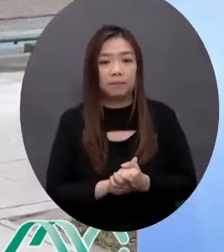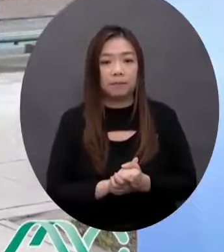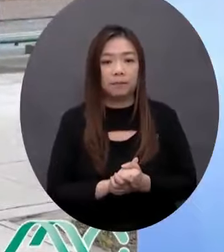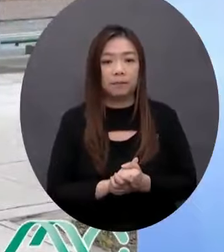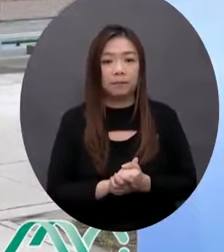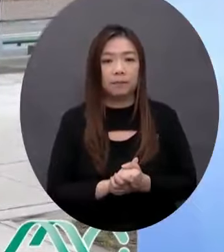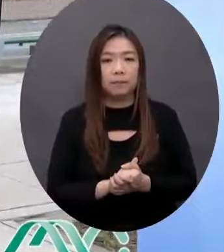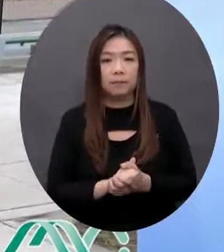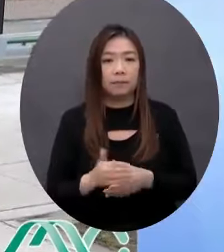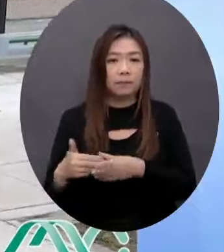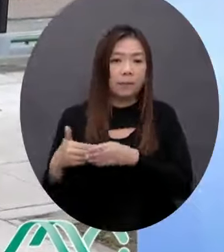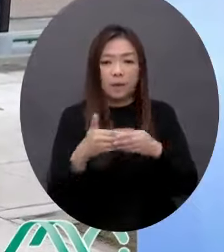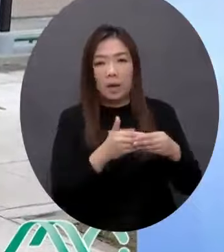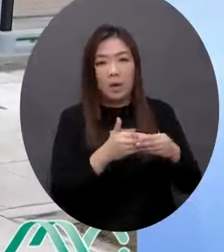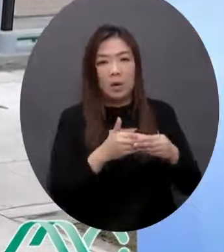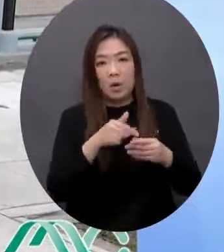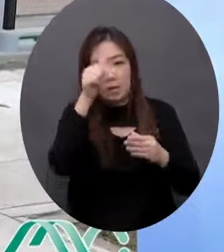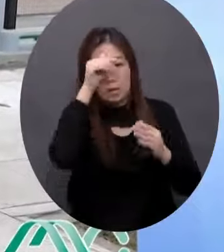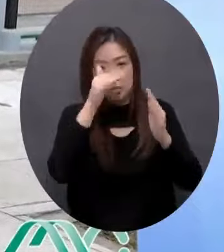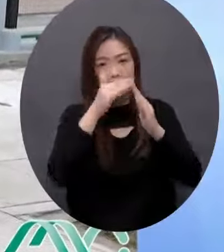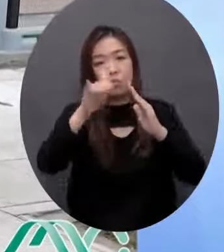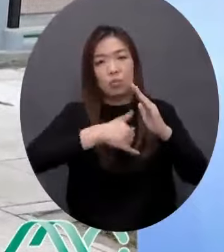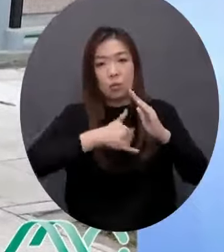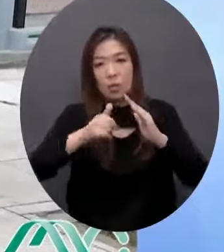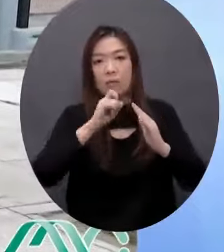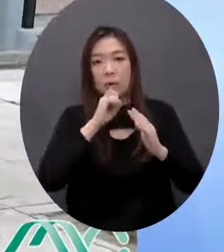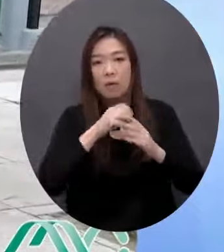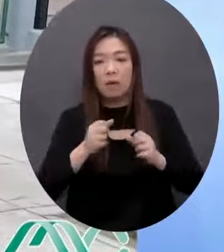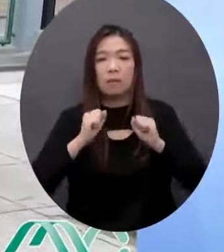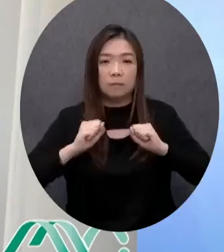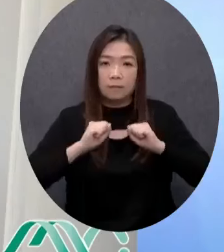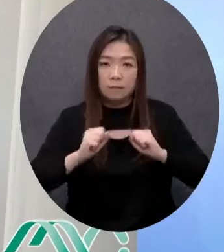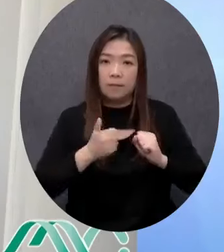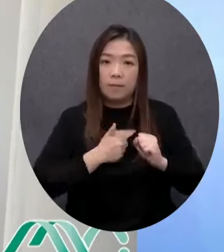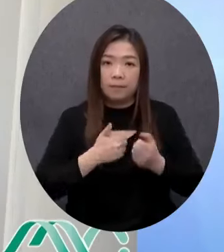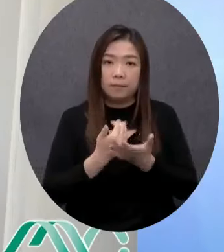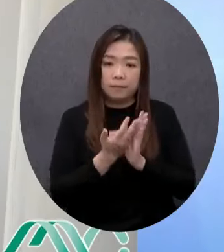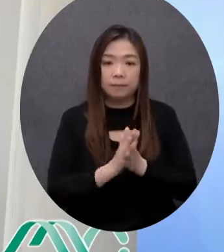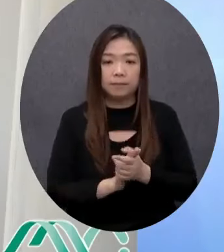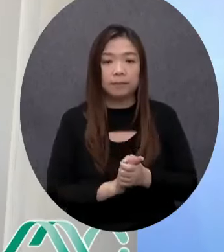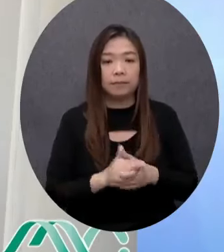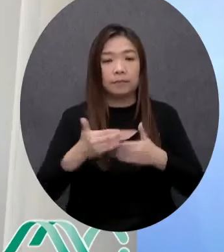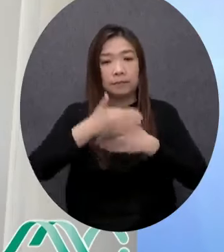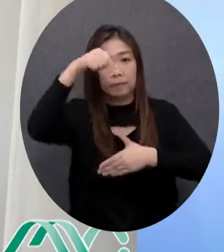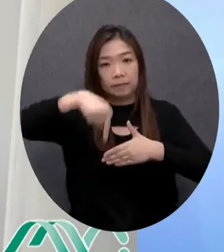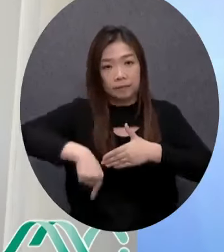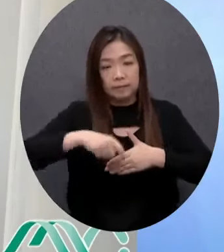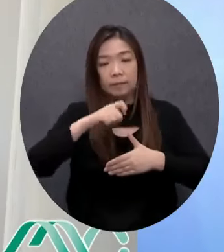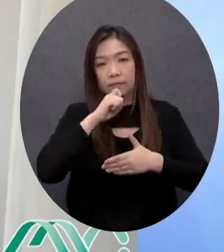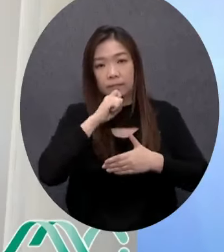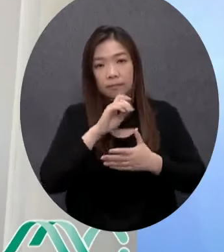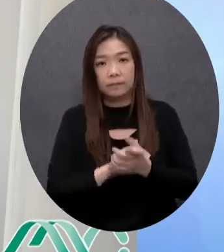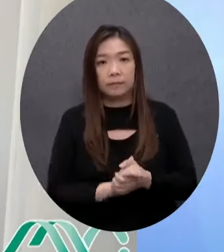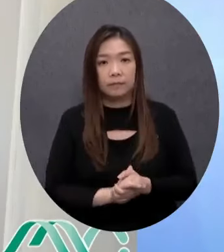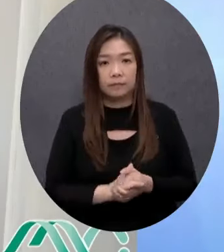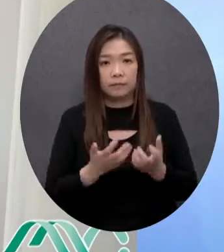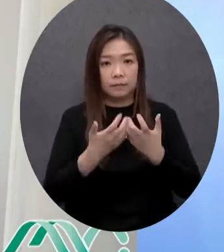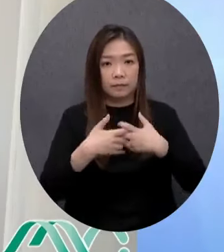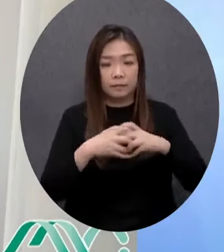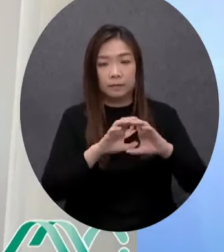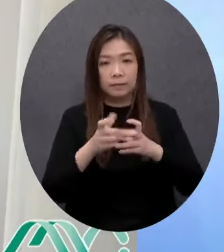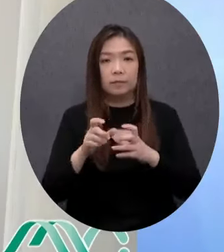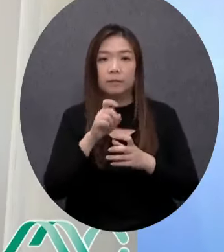就帶我出入醫院啦，做物理治療啦。樓下已經有一個係機